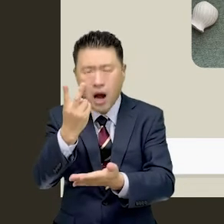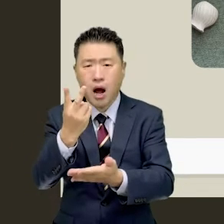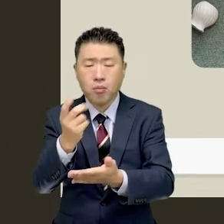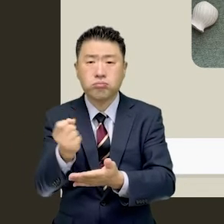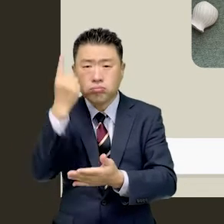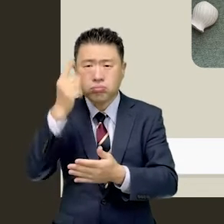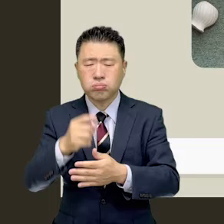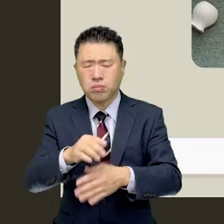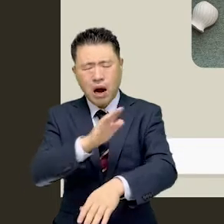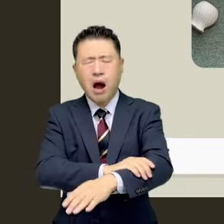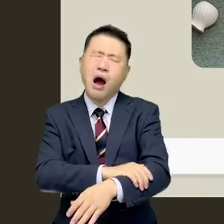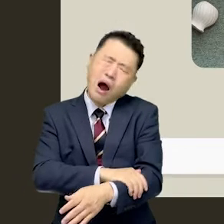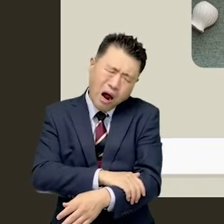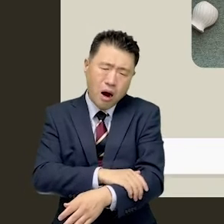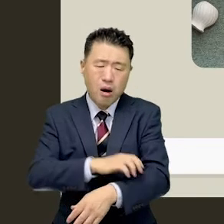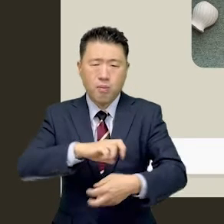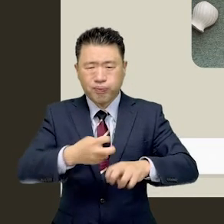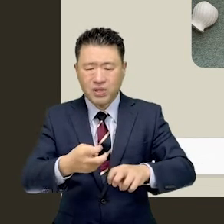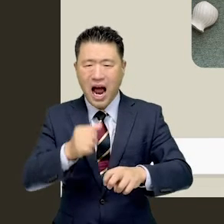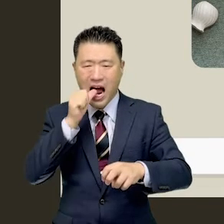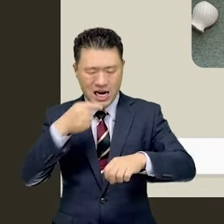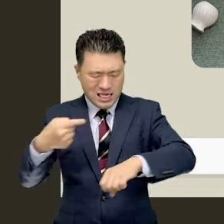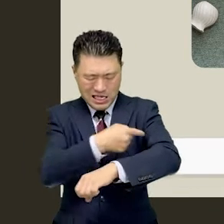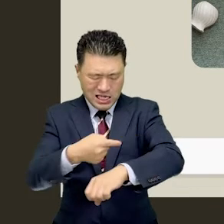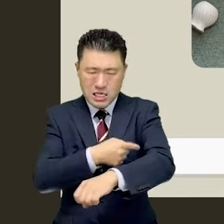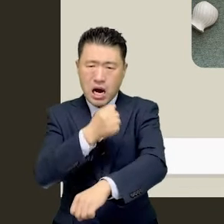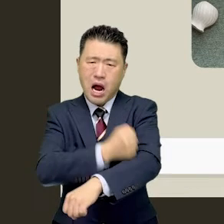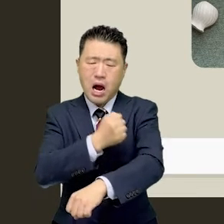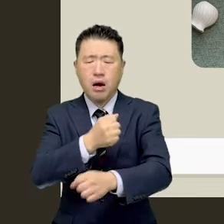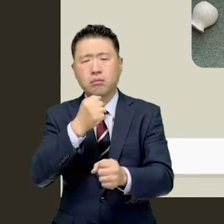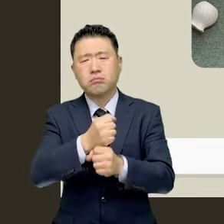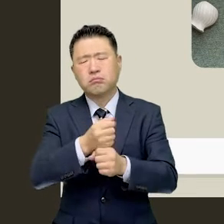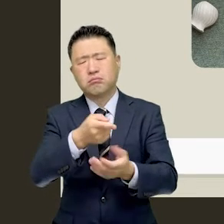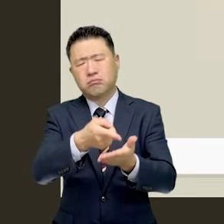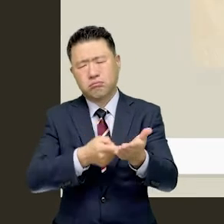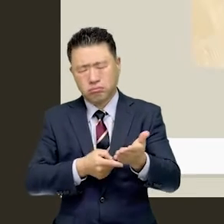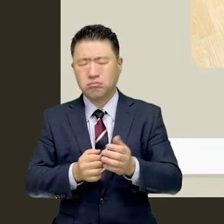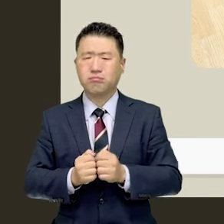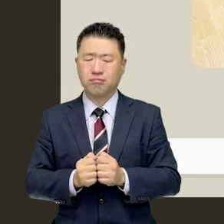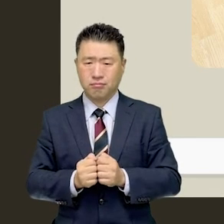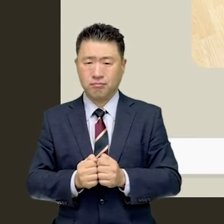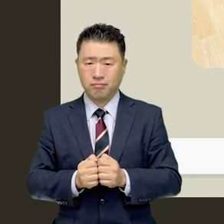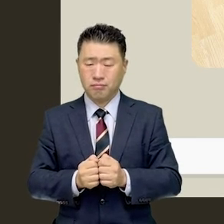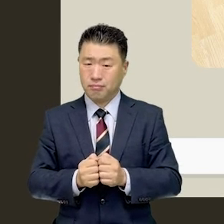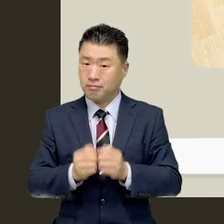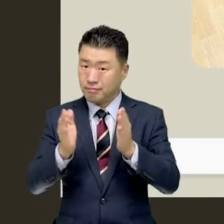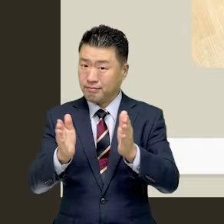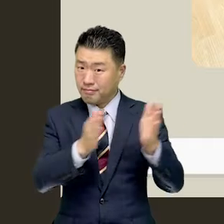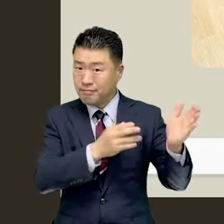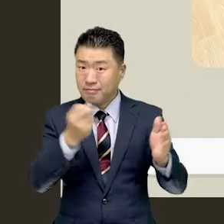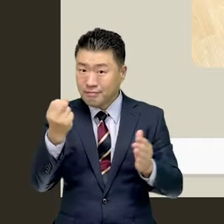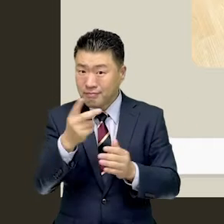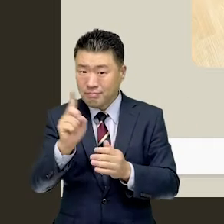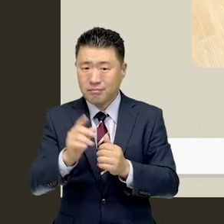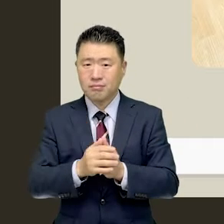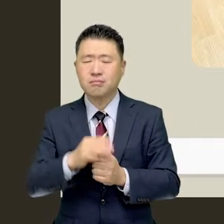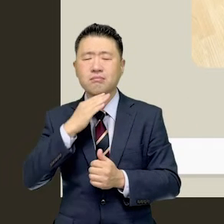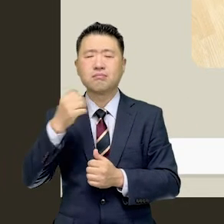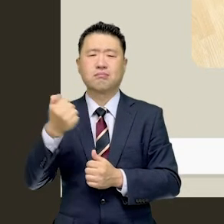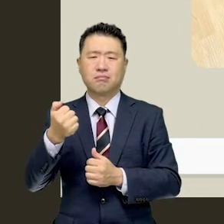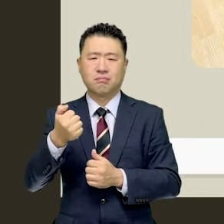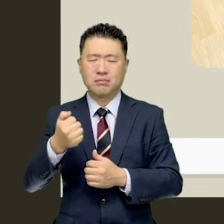사고로 왼쪽 팔이 부러져 철심을 박는 수술을 진행했습니다. 다음 넘어짐 사고 사례입니다.